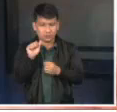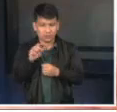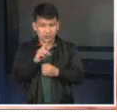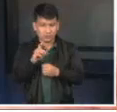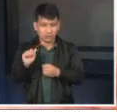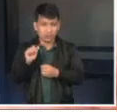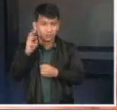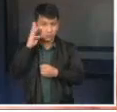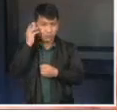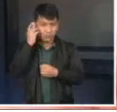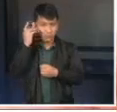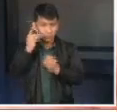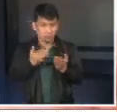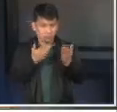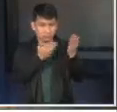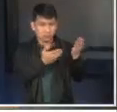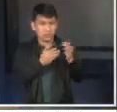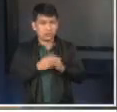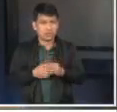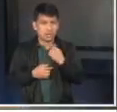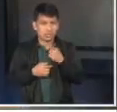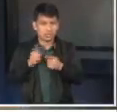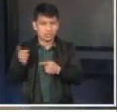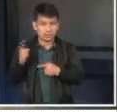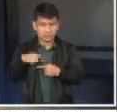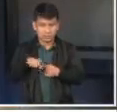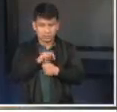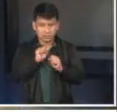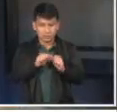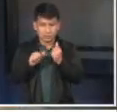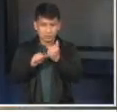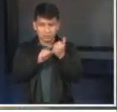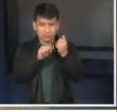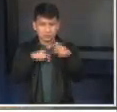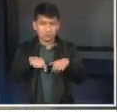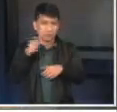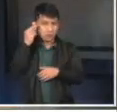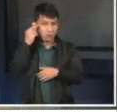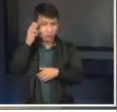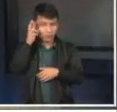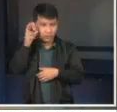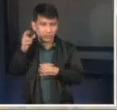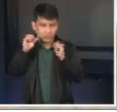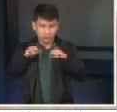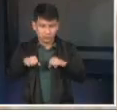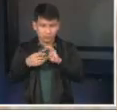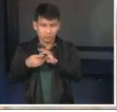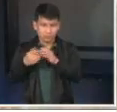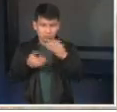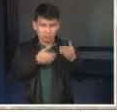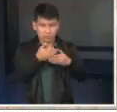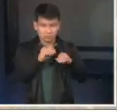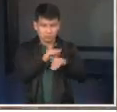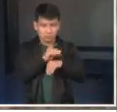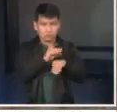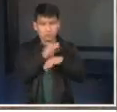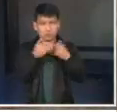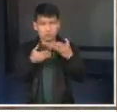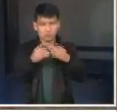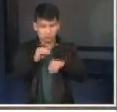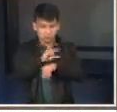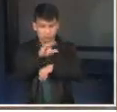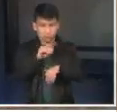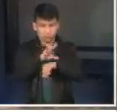Secretary William Dar sa Pangulo. Sinabi ni Agriculture Assistant Secretary Noel Reyes na dumaan ito sa konsultasyon